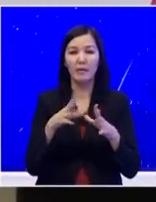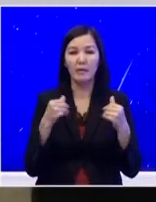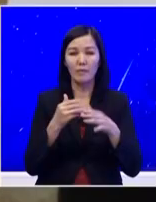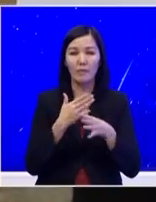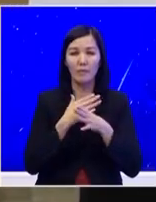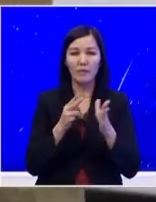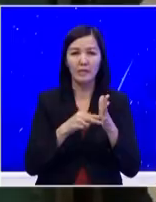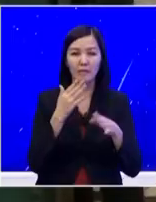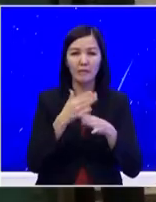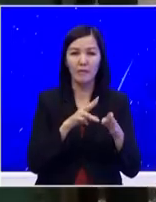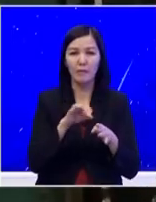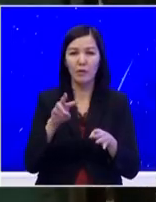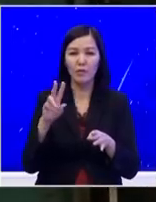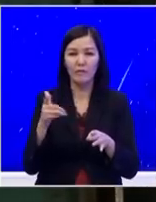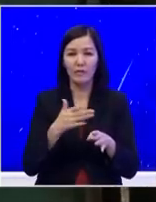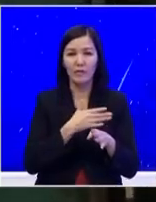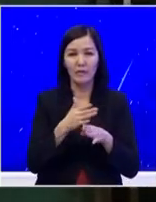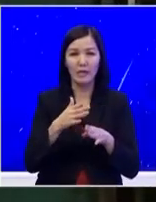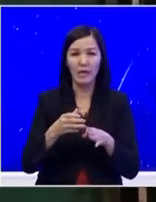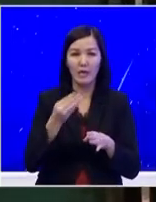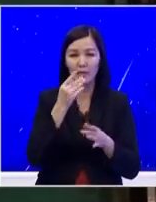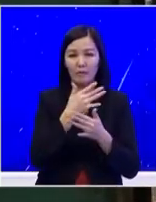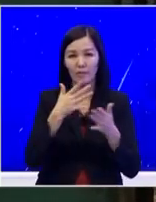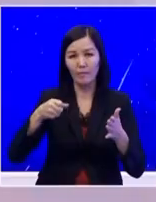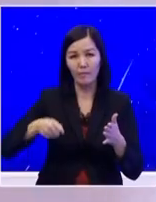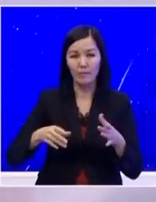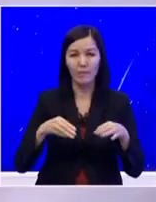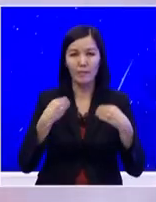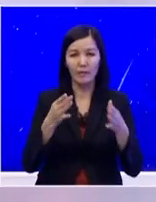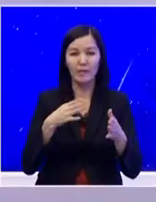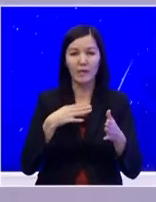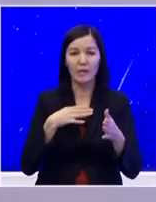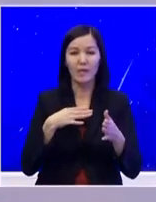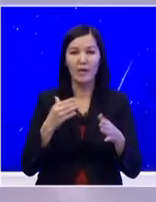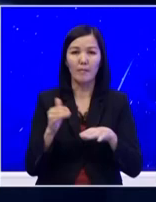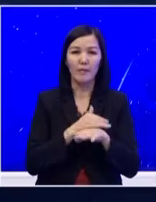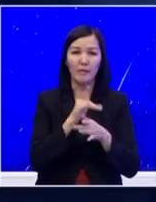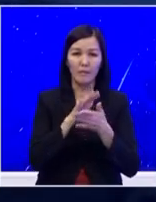на сумму 7,5 миллионов тенге. Благие поступки непременно найдут свое продолжение,